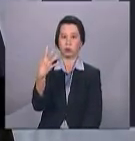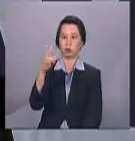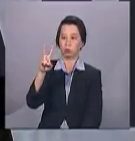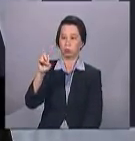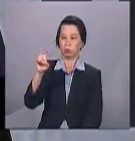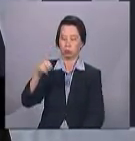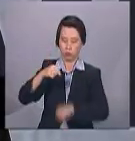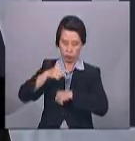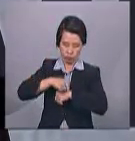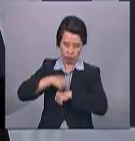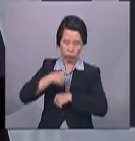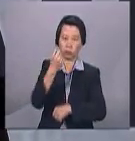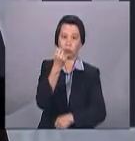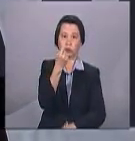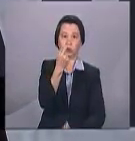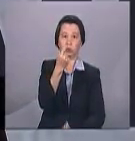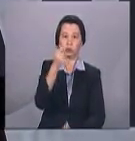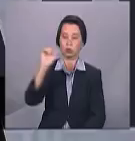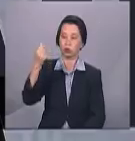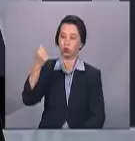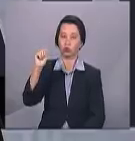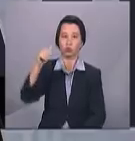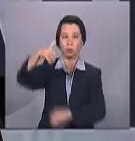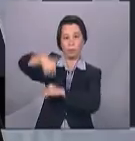jam 11:10 malam.